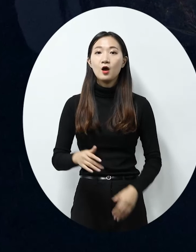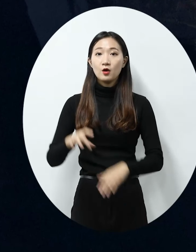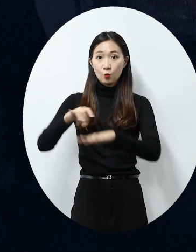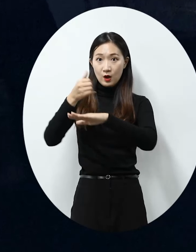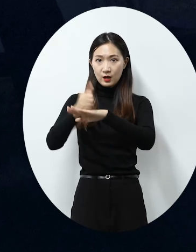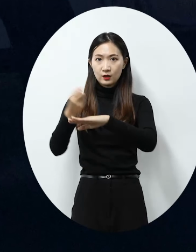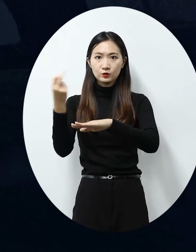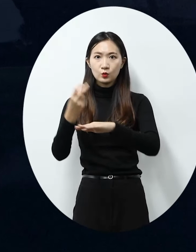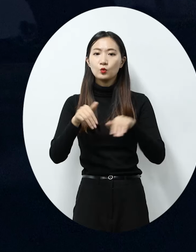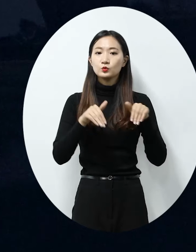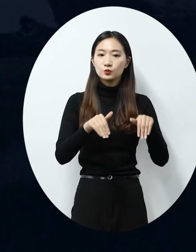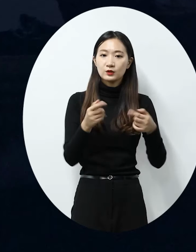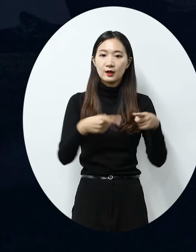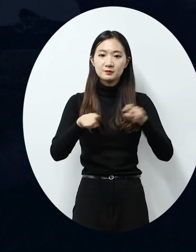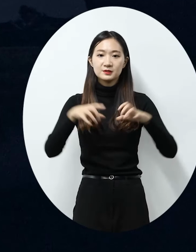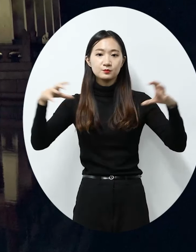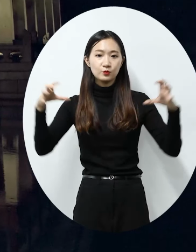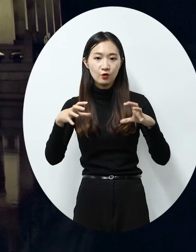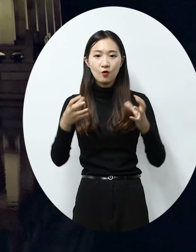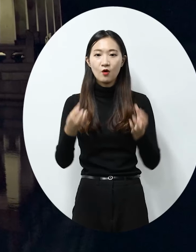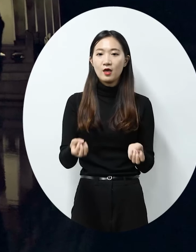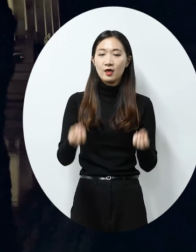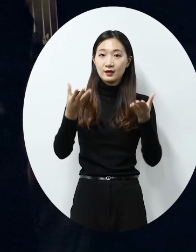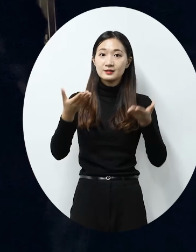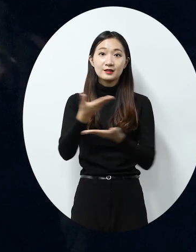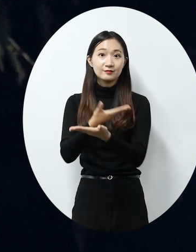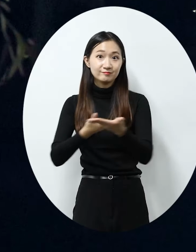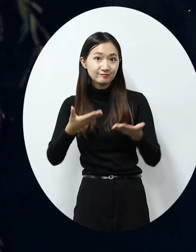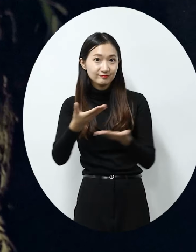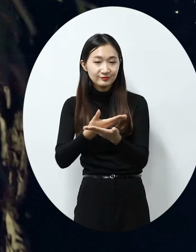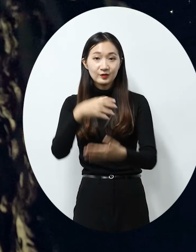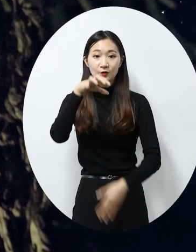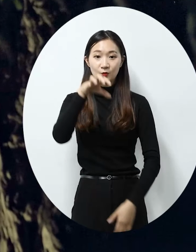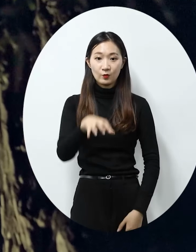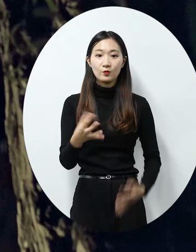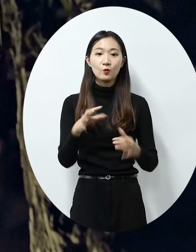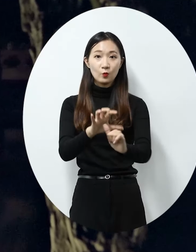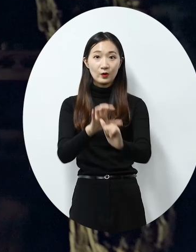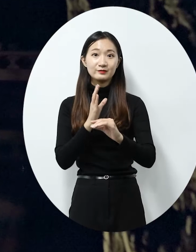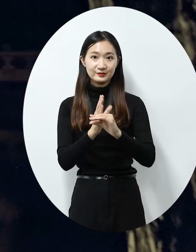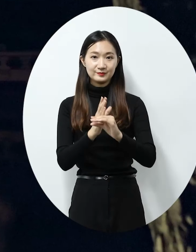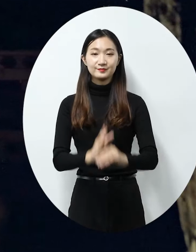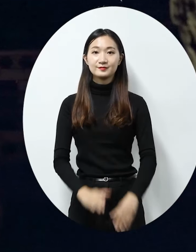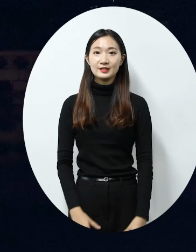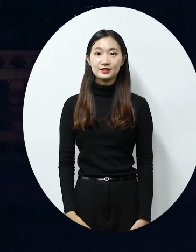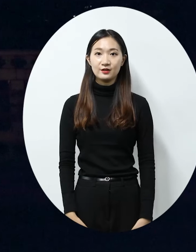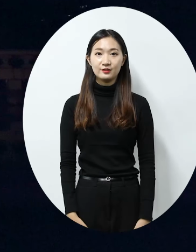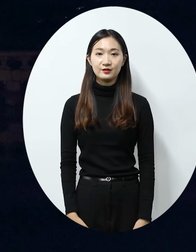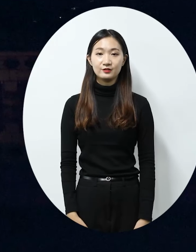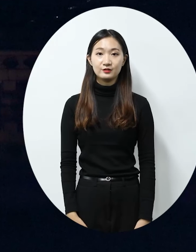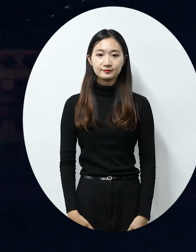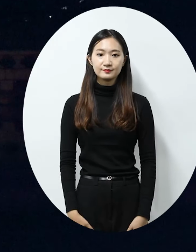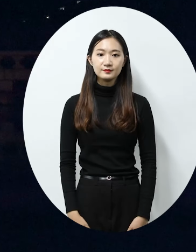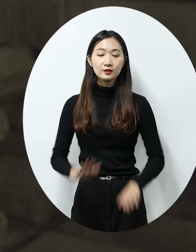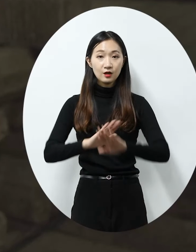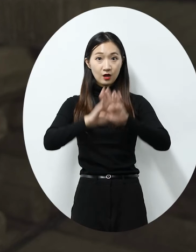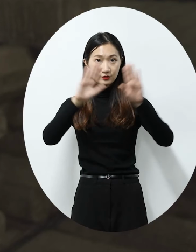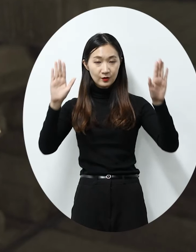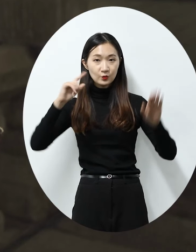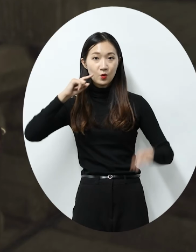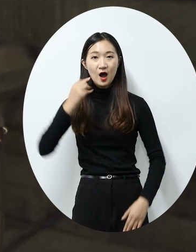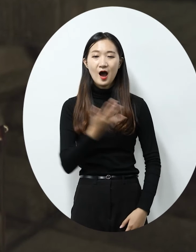신하가 덕으로서 만난다는 뜻에 맞게 임금과 신하들이 함께 연애를 베푸는 공간으로도 자주 활용되고 있사옵니다